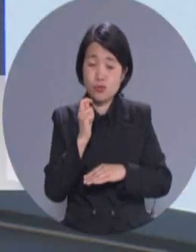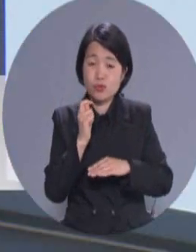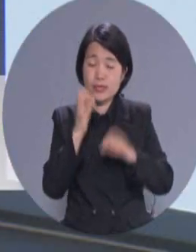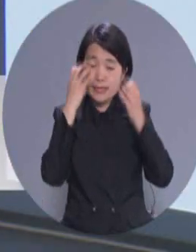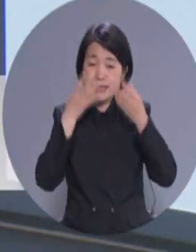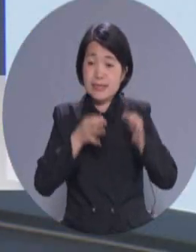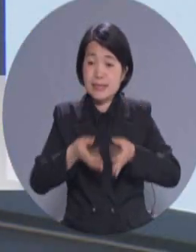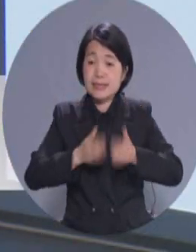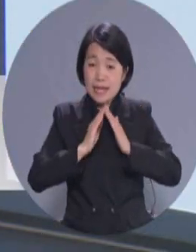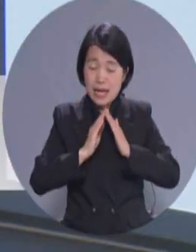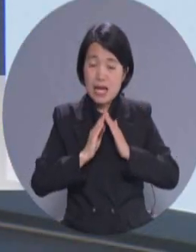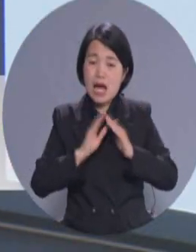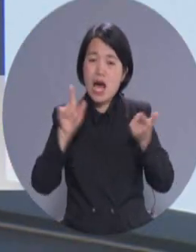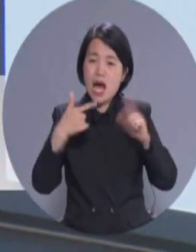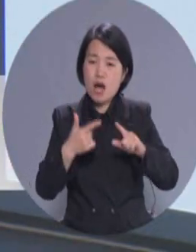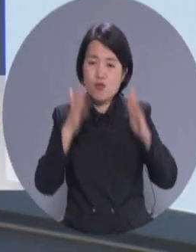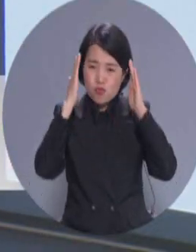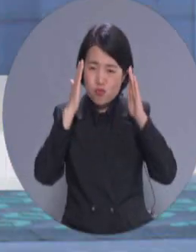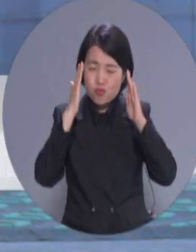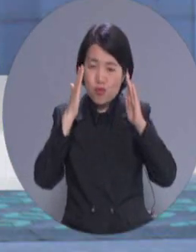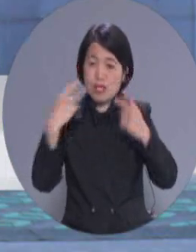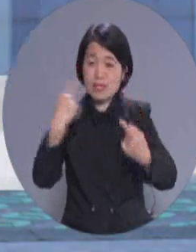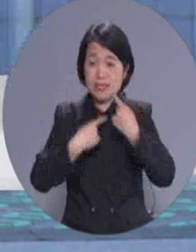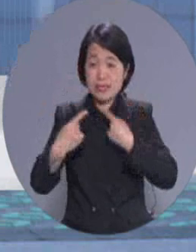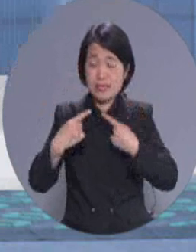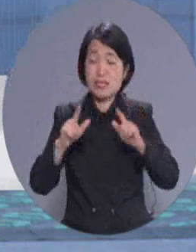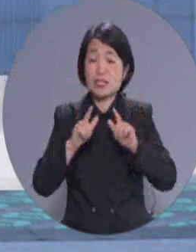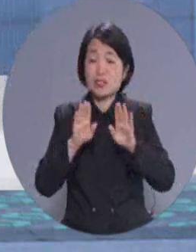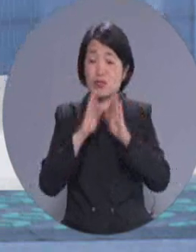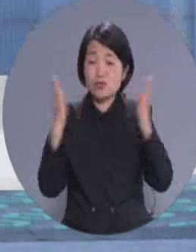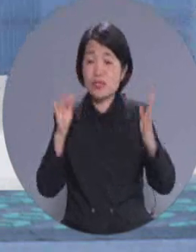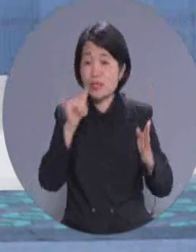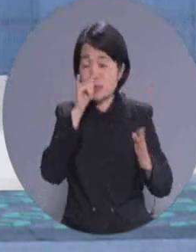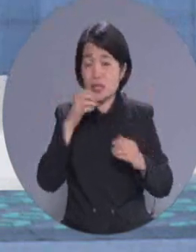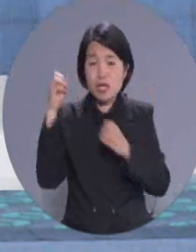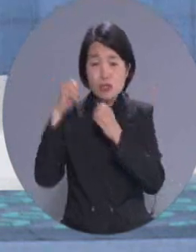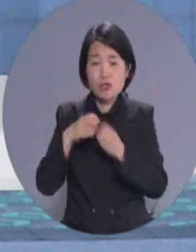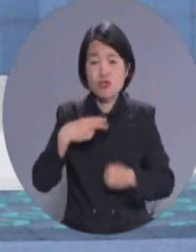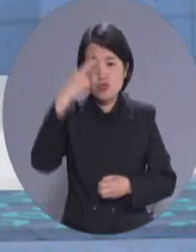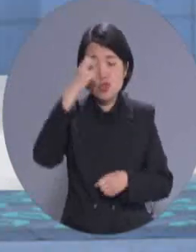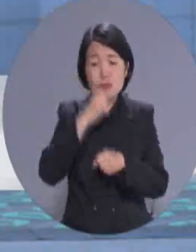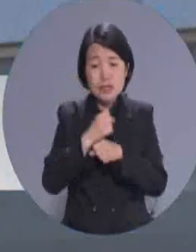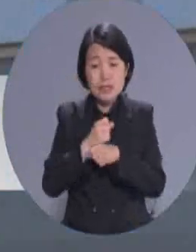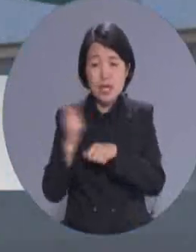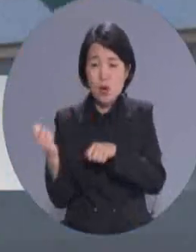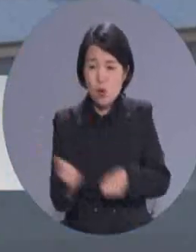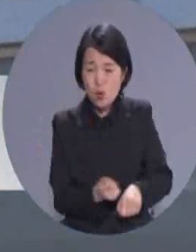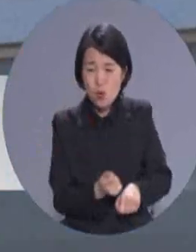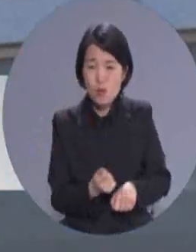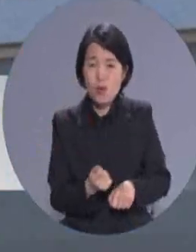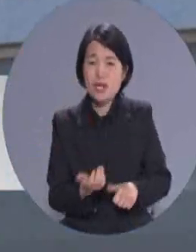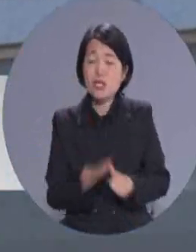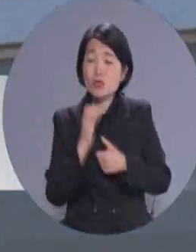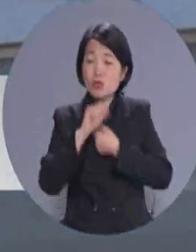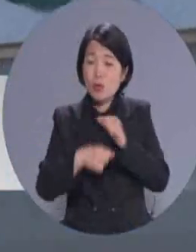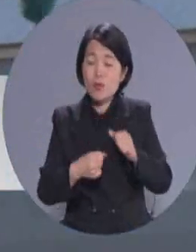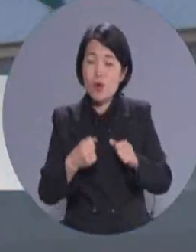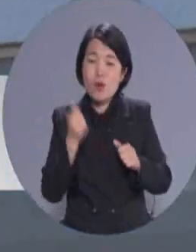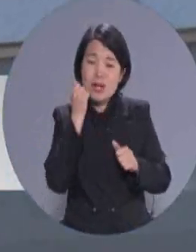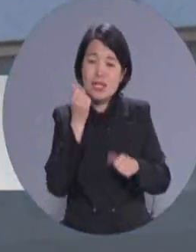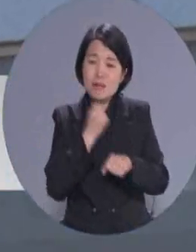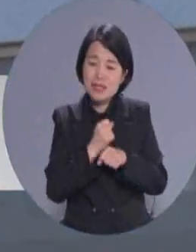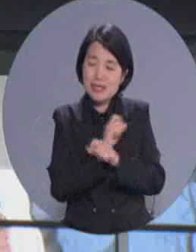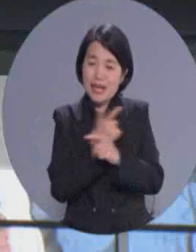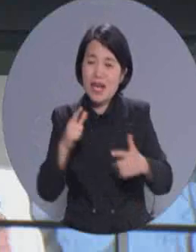수강생을 모집합니다 오는 27일까지 선착순 모집하며 전통주 만들기 골프 반려동물 간식 만들기 등